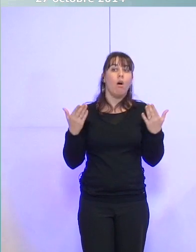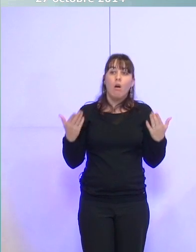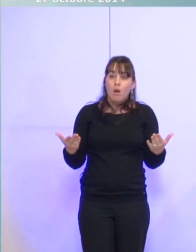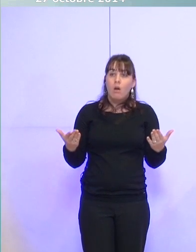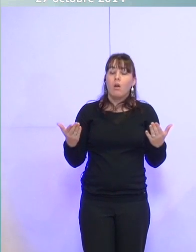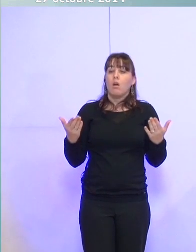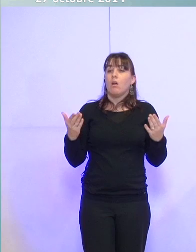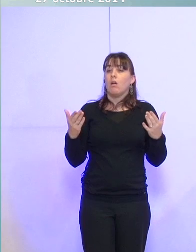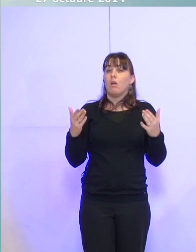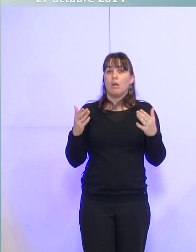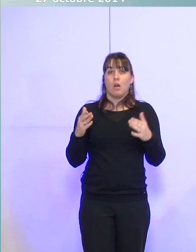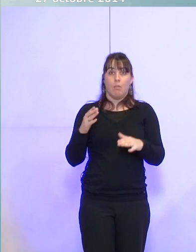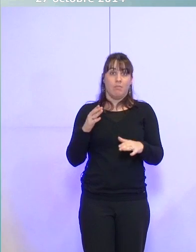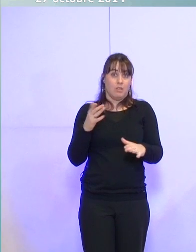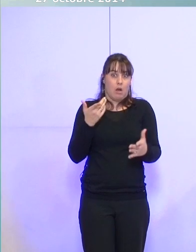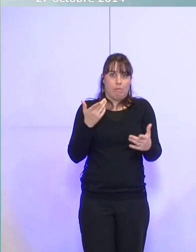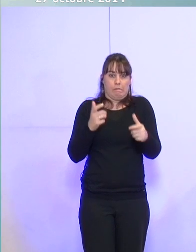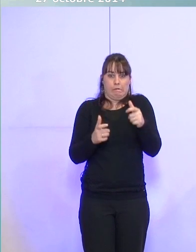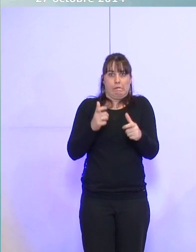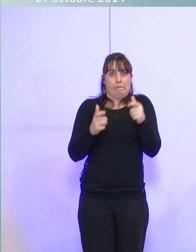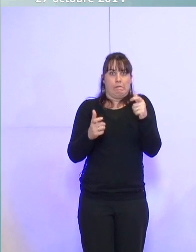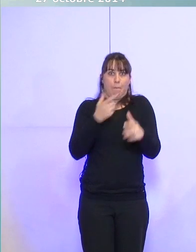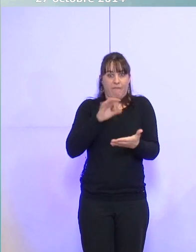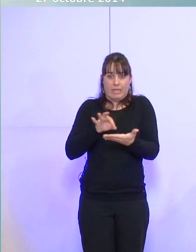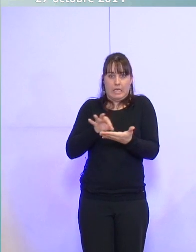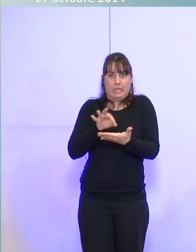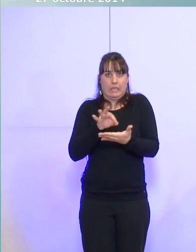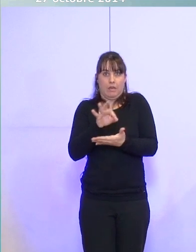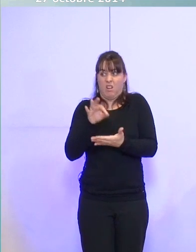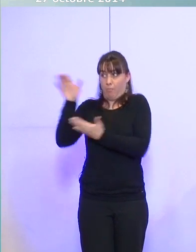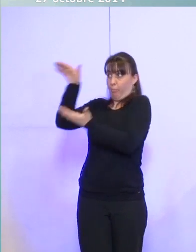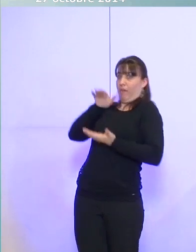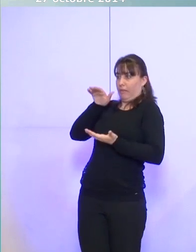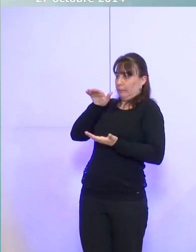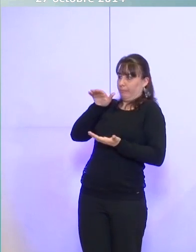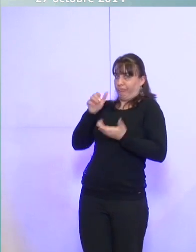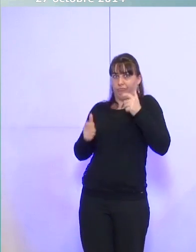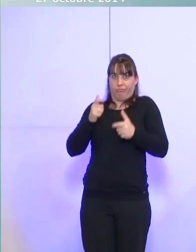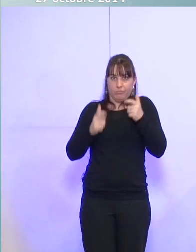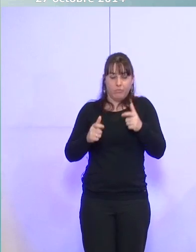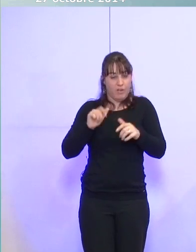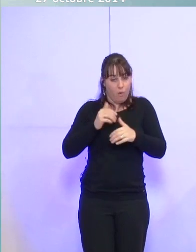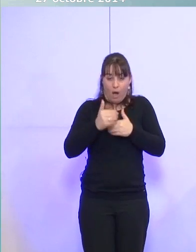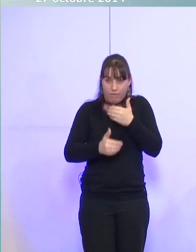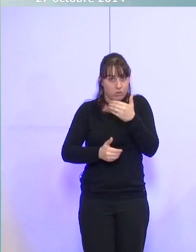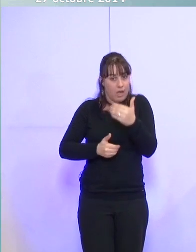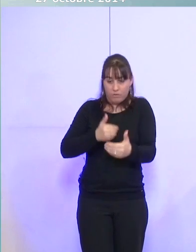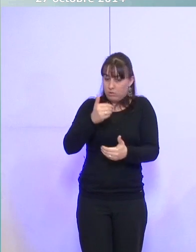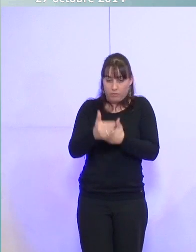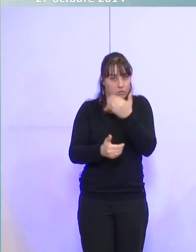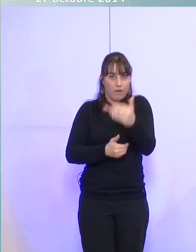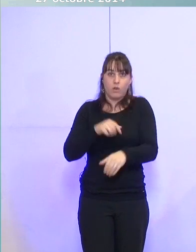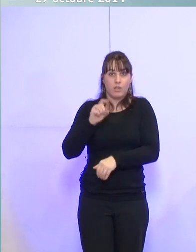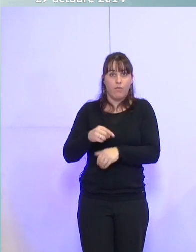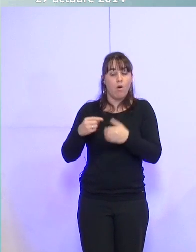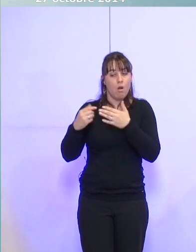cette corde raide qui est la situation sur laquelle nous avons trouvé, avancer, poser les pierres, et je crois que la comptabilité analytique est en